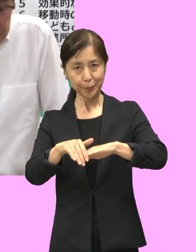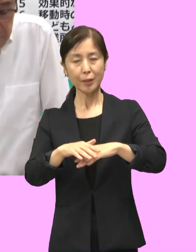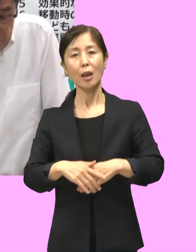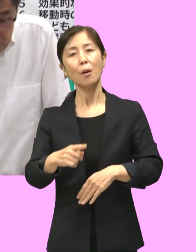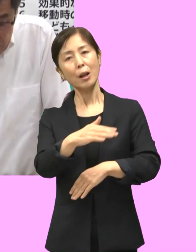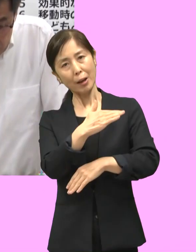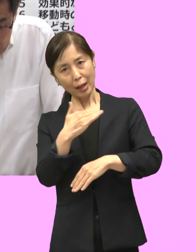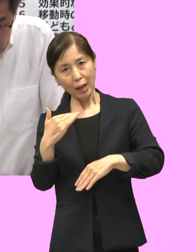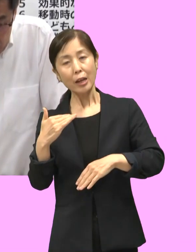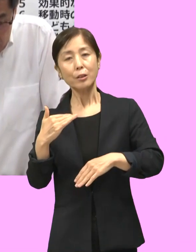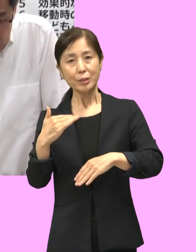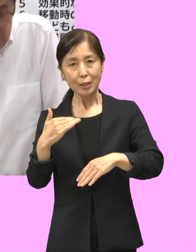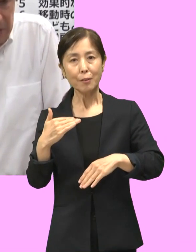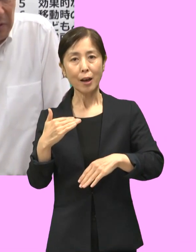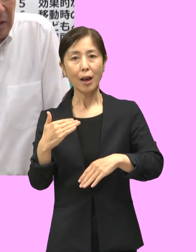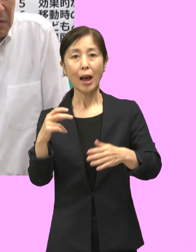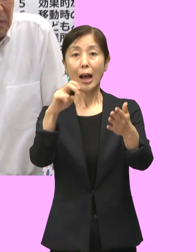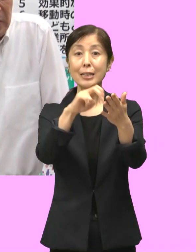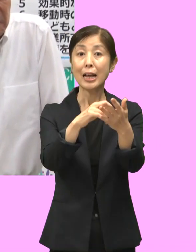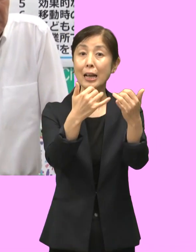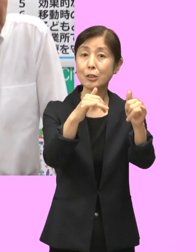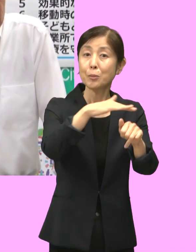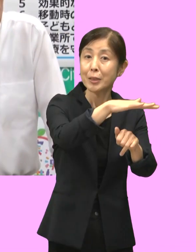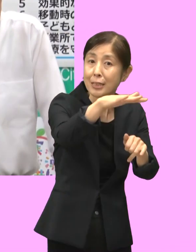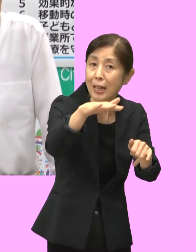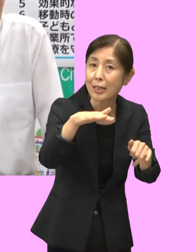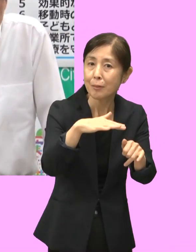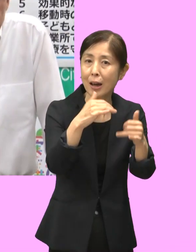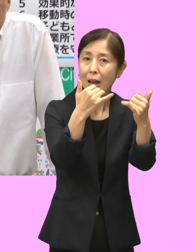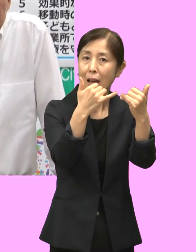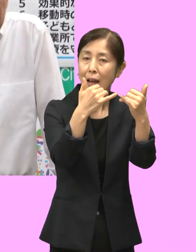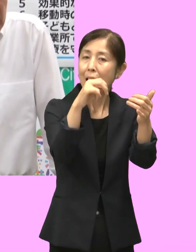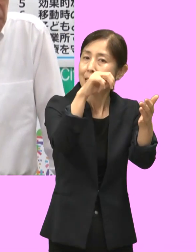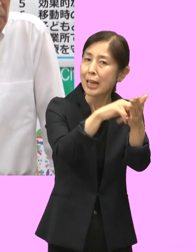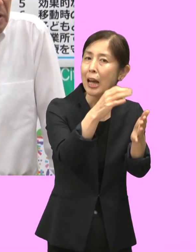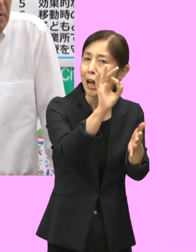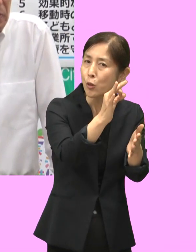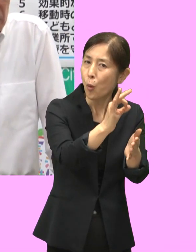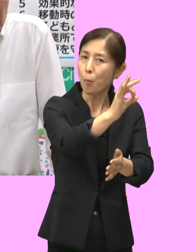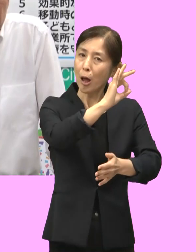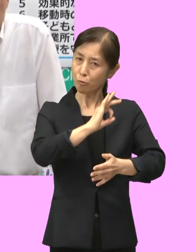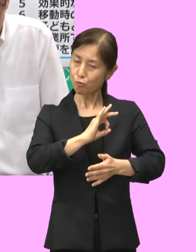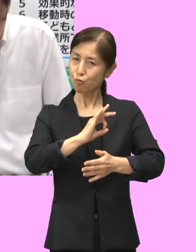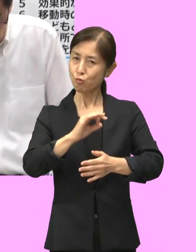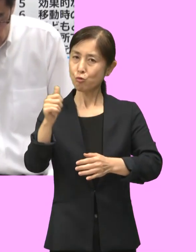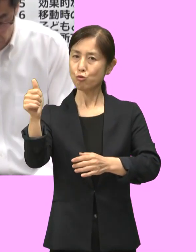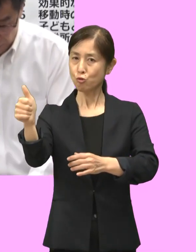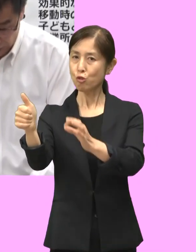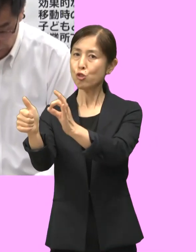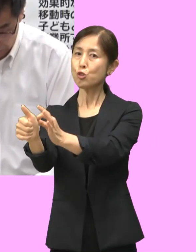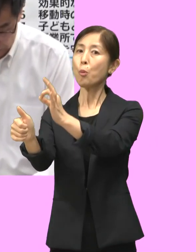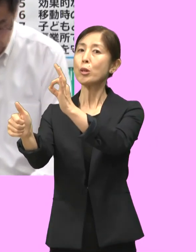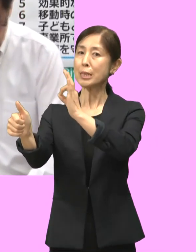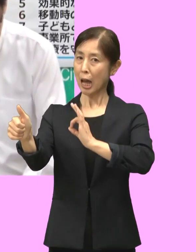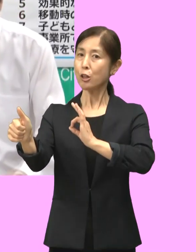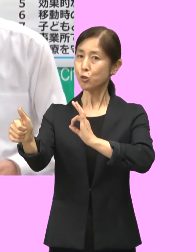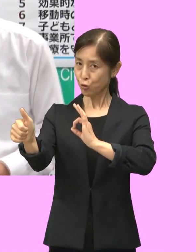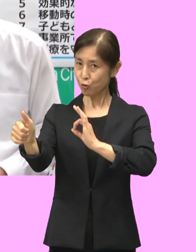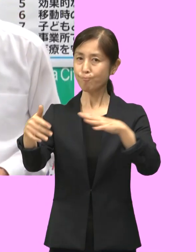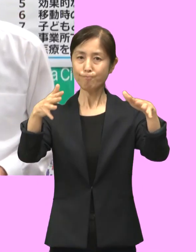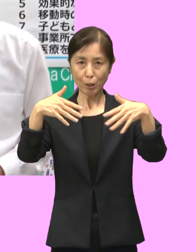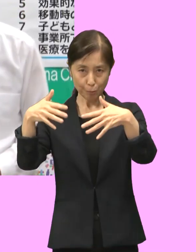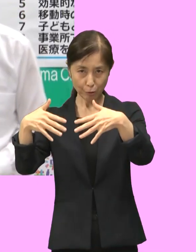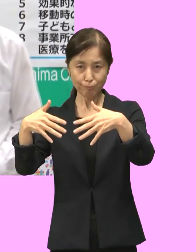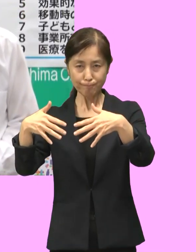我々としては一定の参加者には当然のことながら参加料、それからスポンサー収入というのを集めてまいり